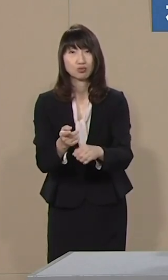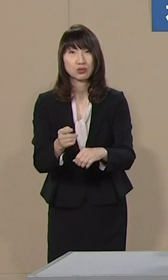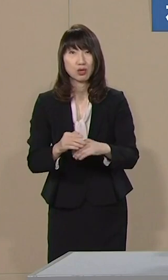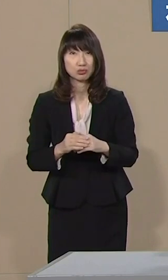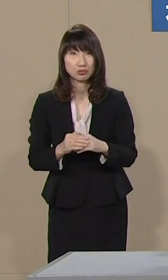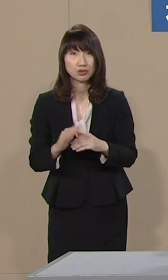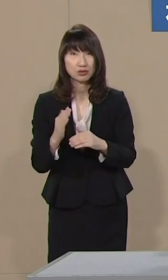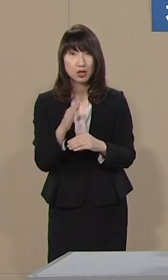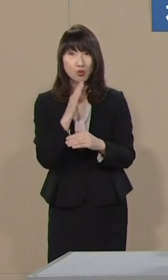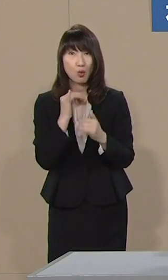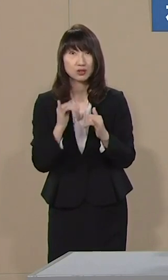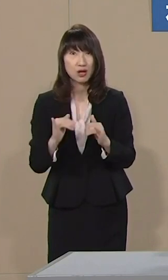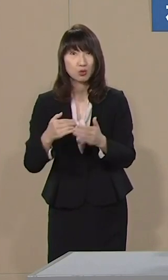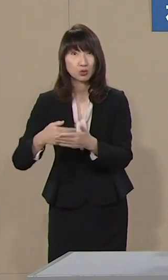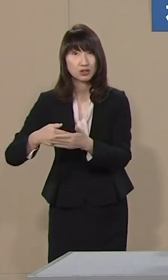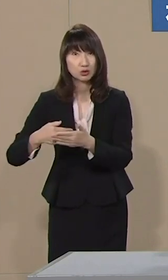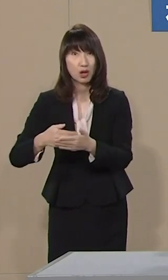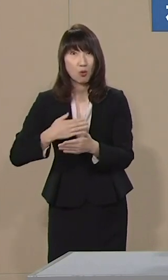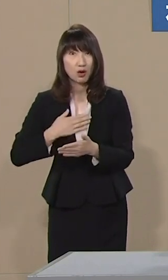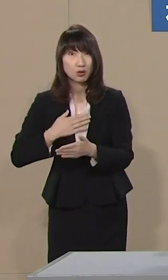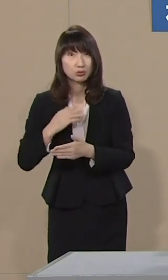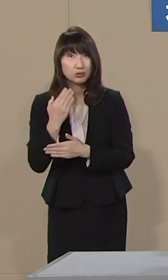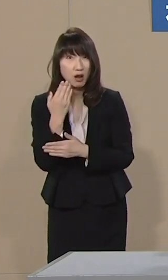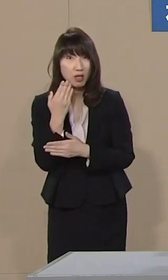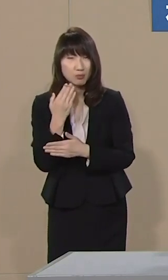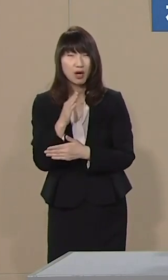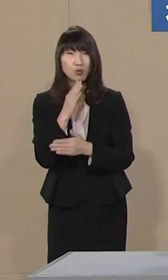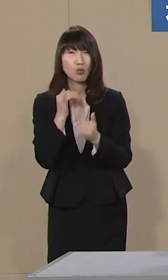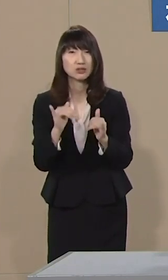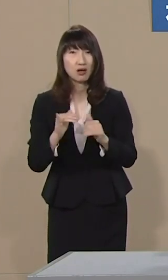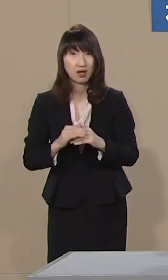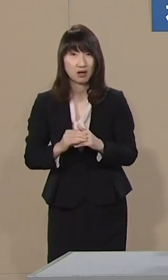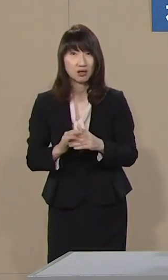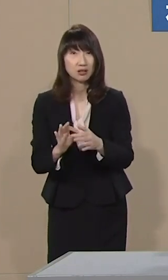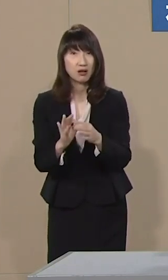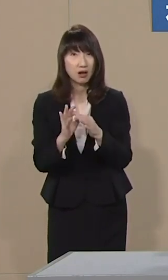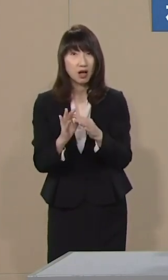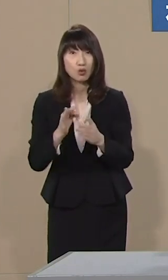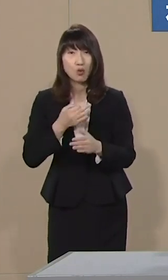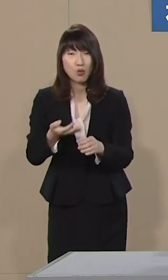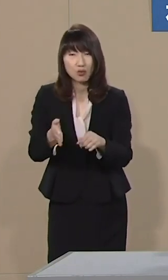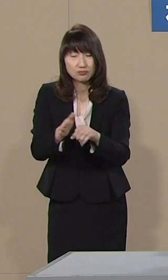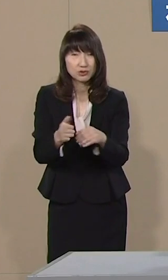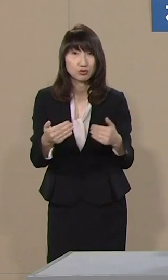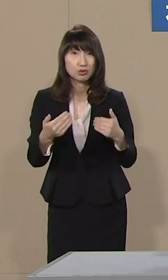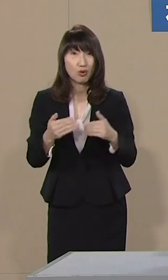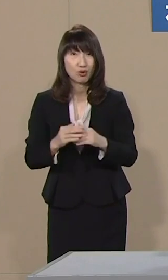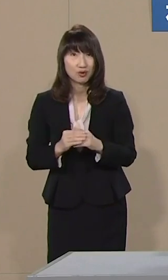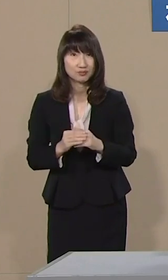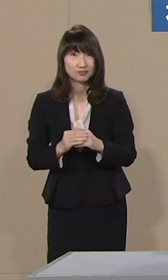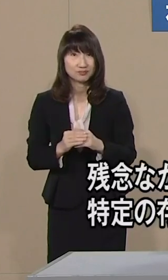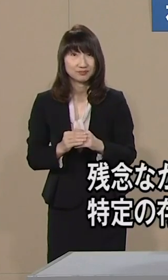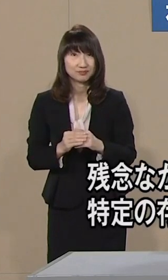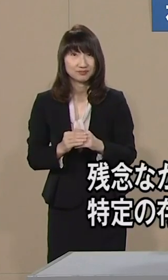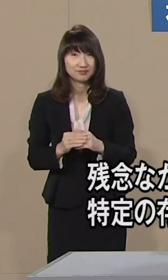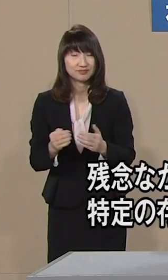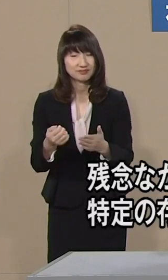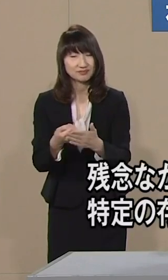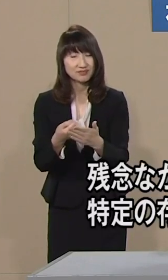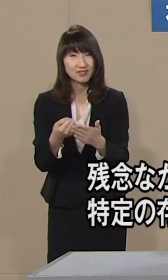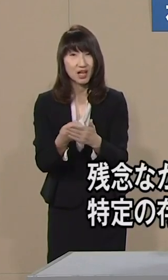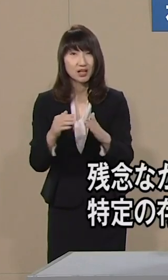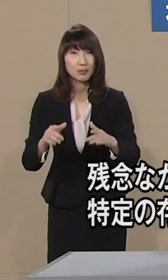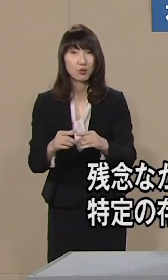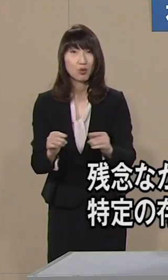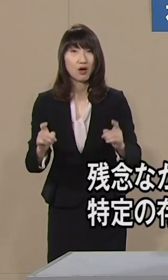しかし当事者のニーズを持っても分かっているのは当事者だからその声を反映させる必要があるんです残念ながら